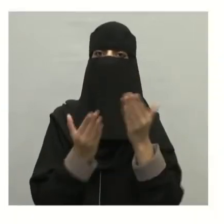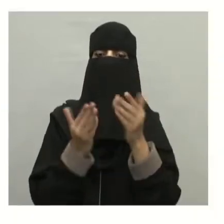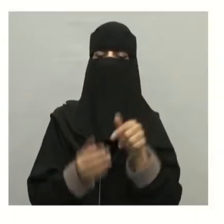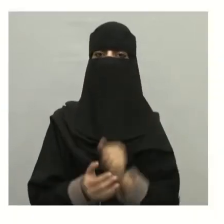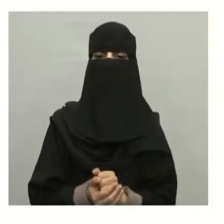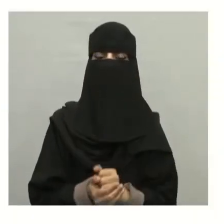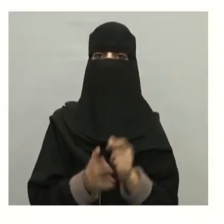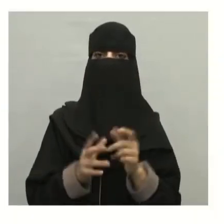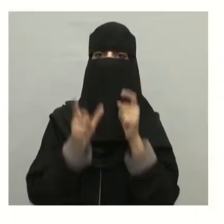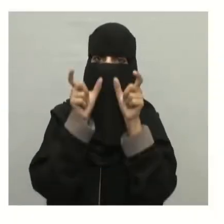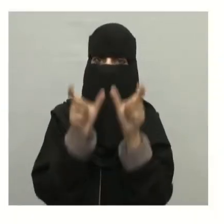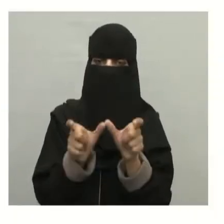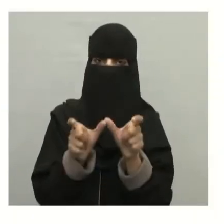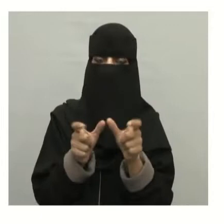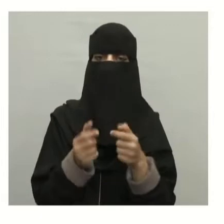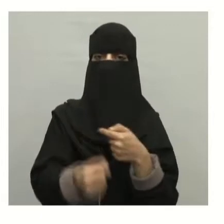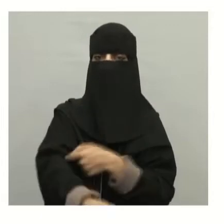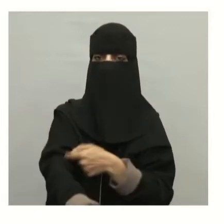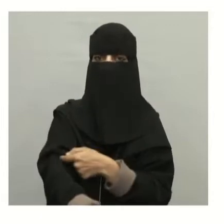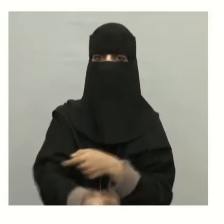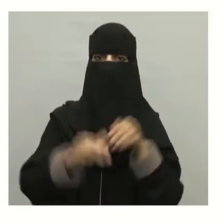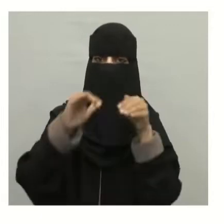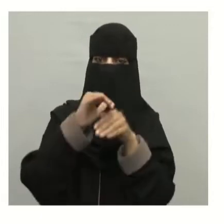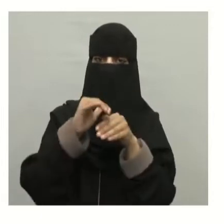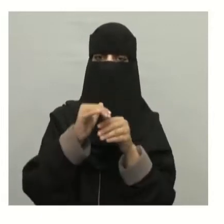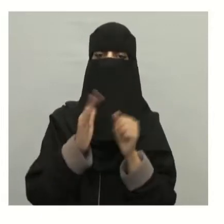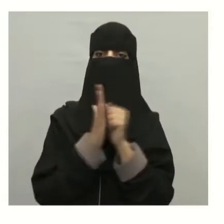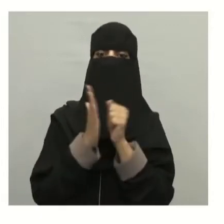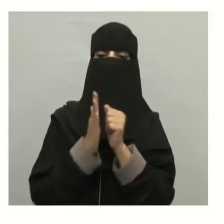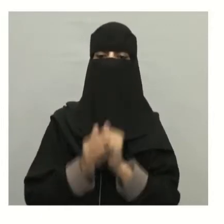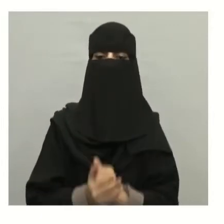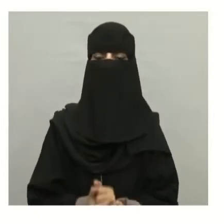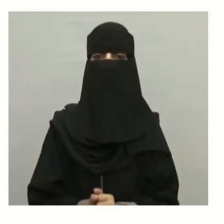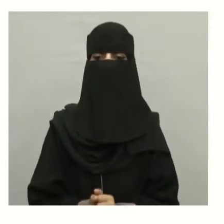الدرس، الوقاية الصحية داخل المنزل.